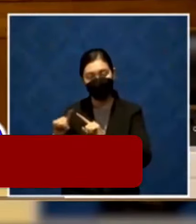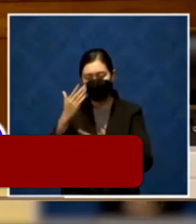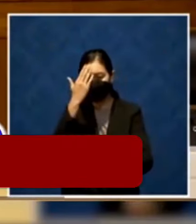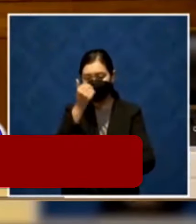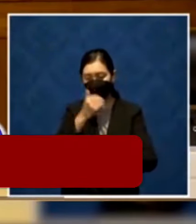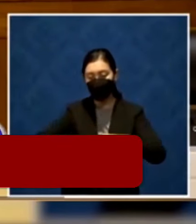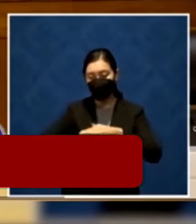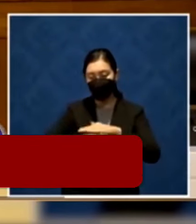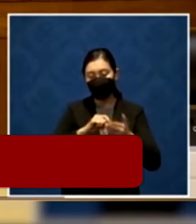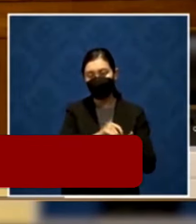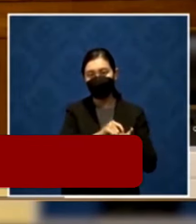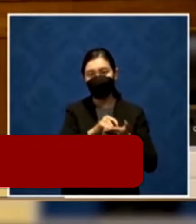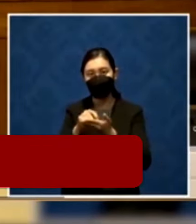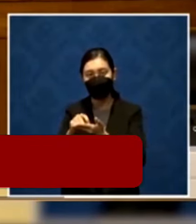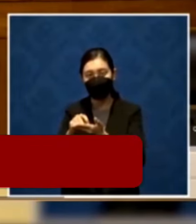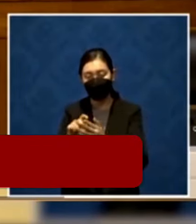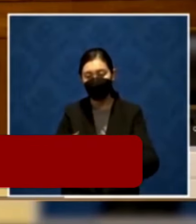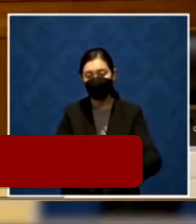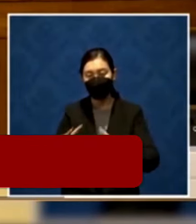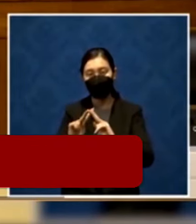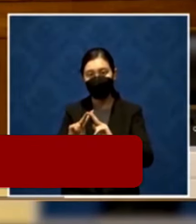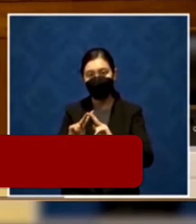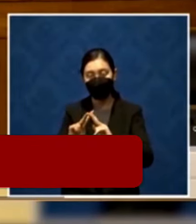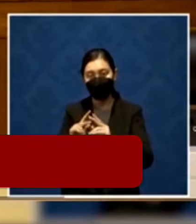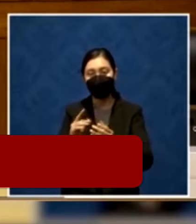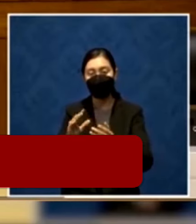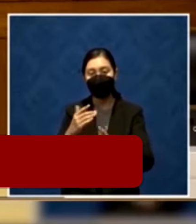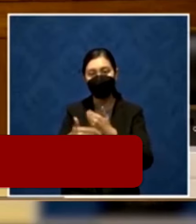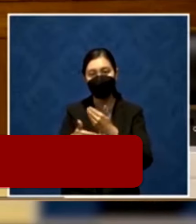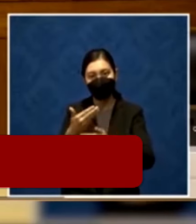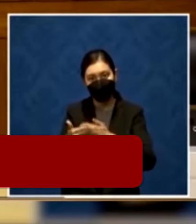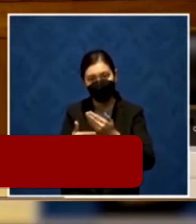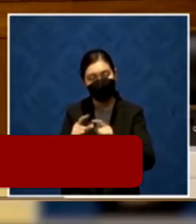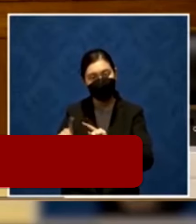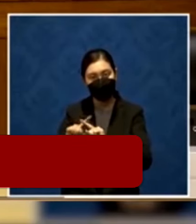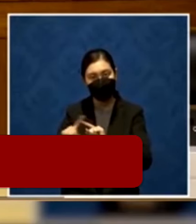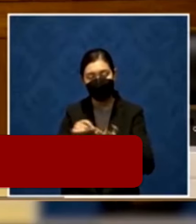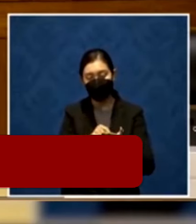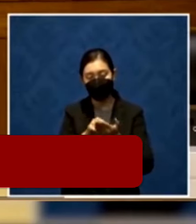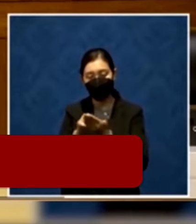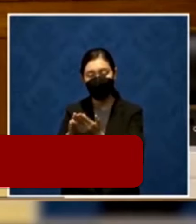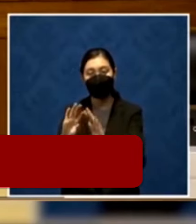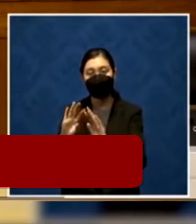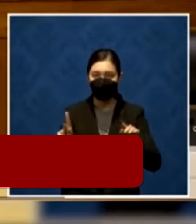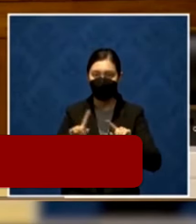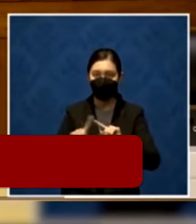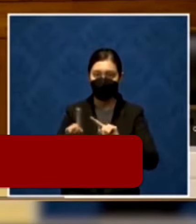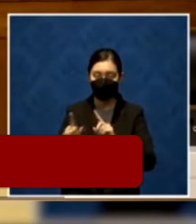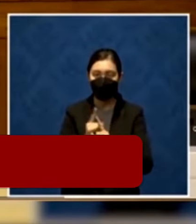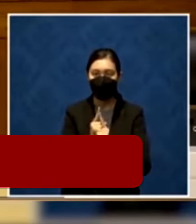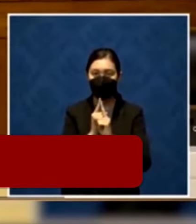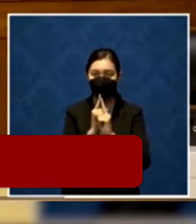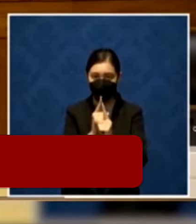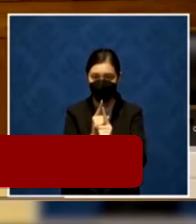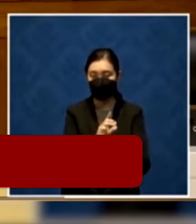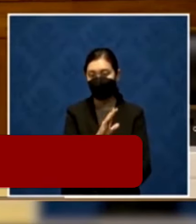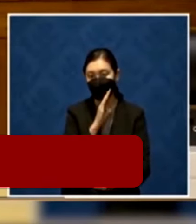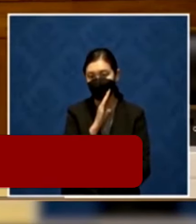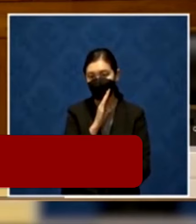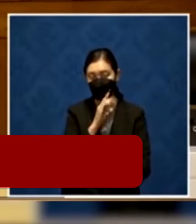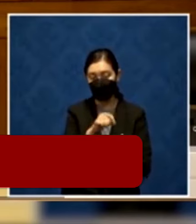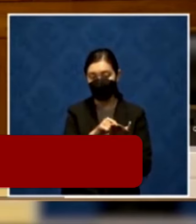ยื่นบัญชีทรัพย์สินและหนี้สินเป็นเท็จเกี่ยวกับเรื่องการซุกหุ้น